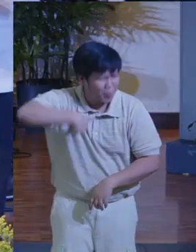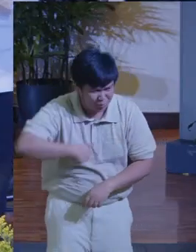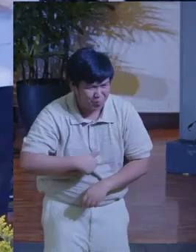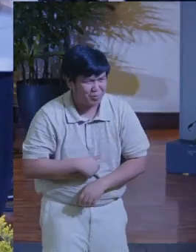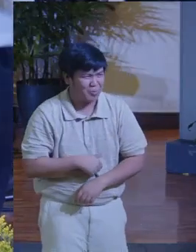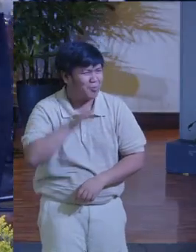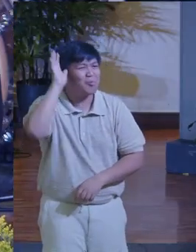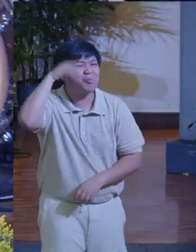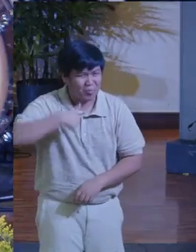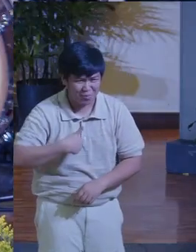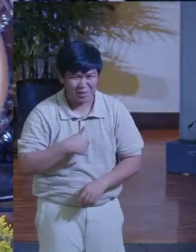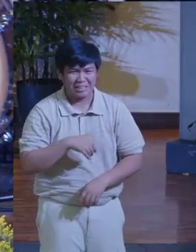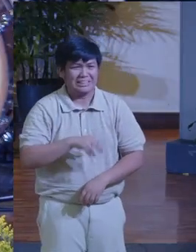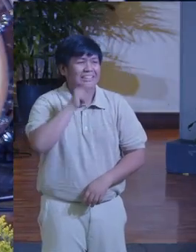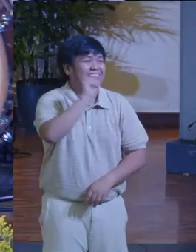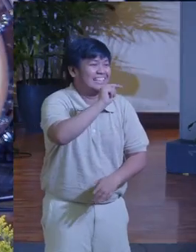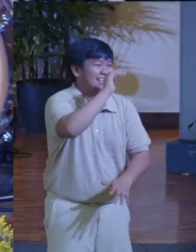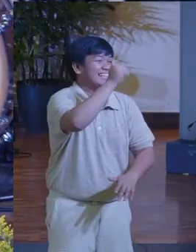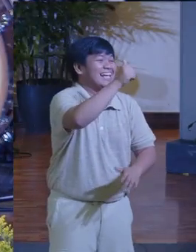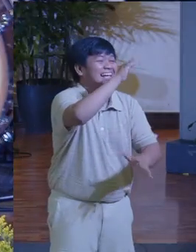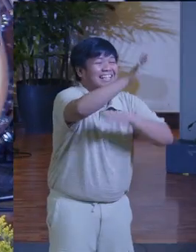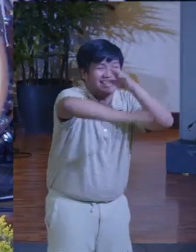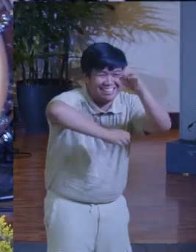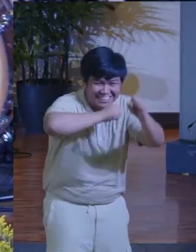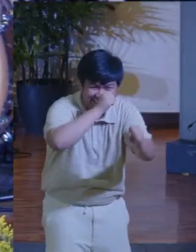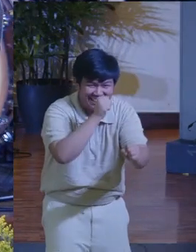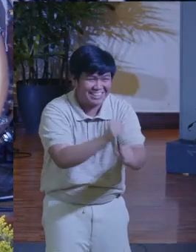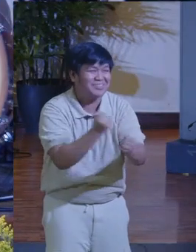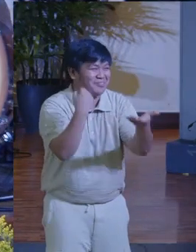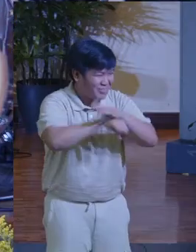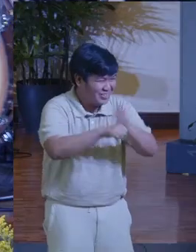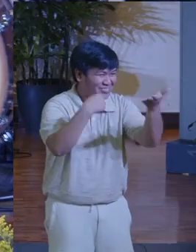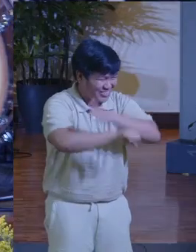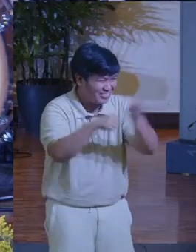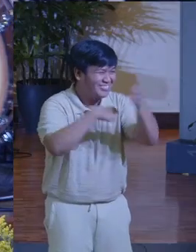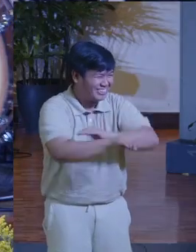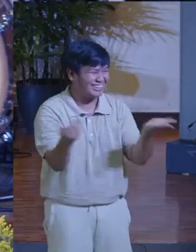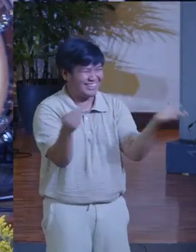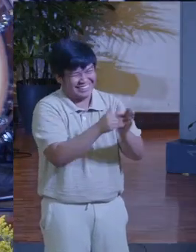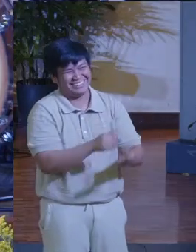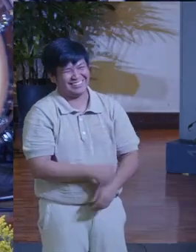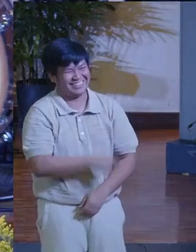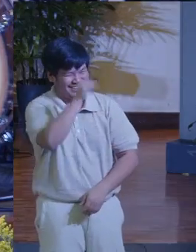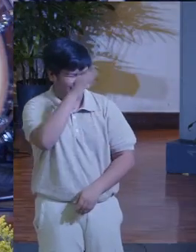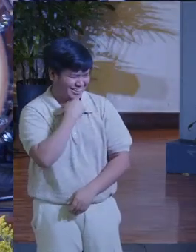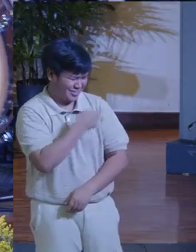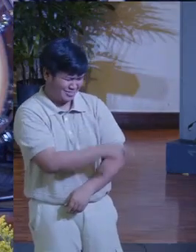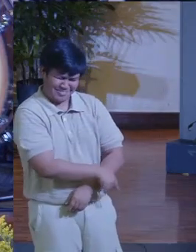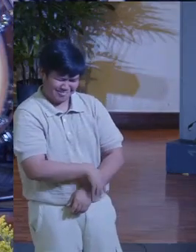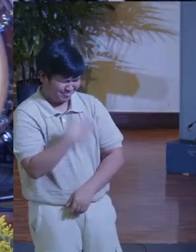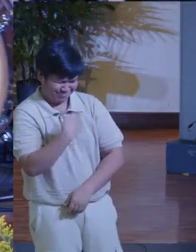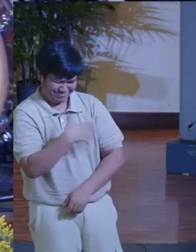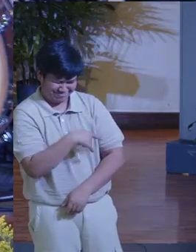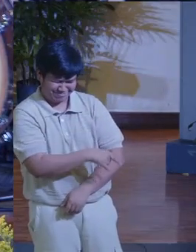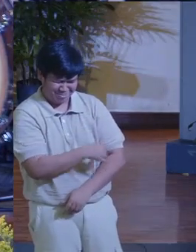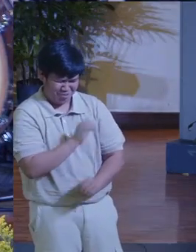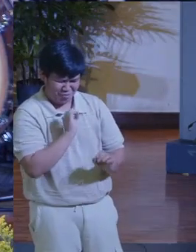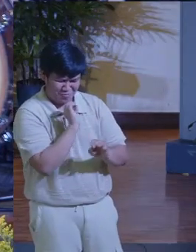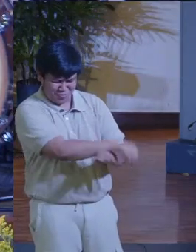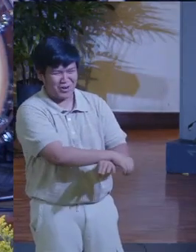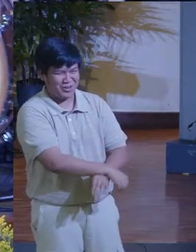No? 10 years para lang ako maborn again. Siguro ang sabi ng Panginoon, grabe tong kulit nito.